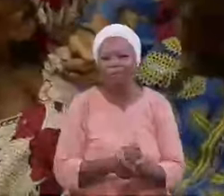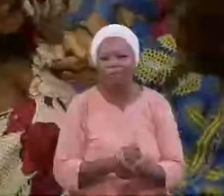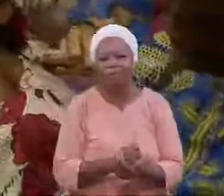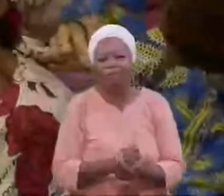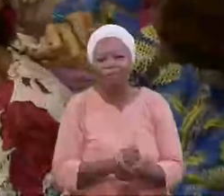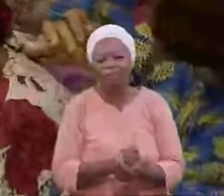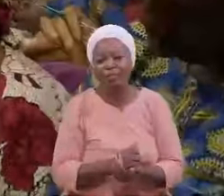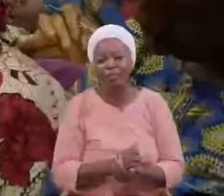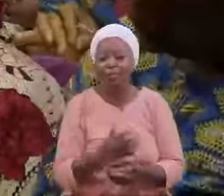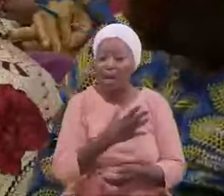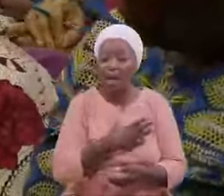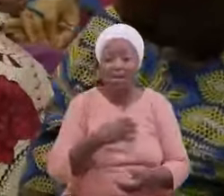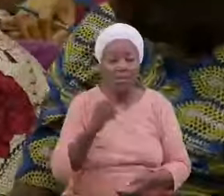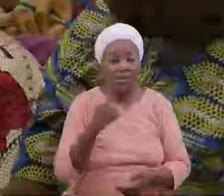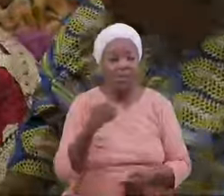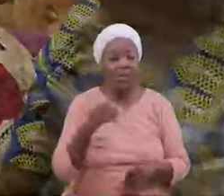Au